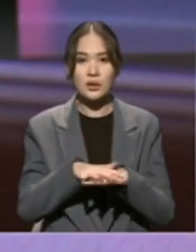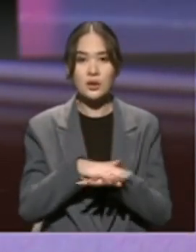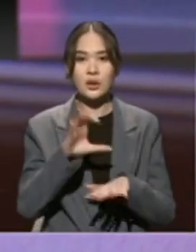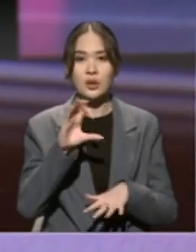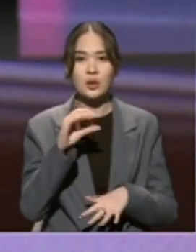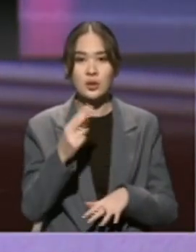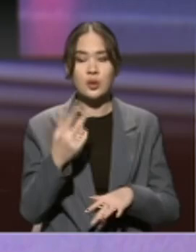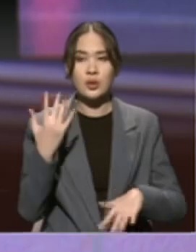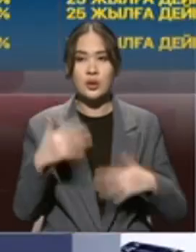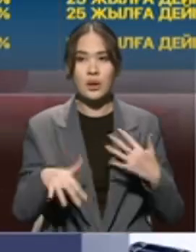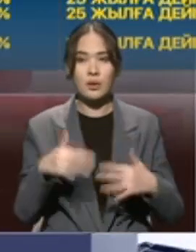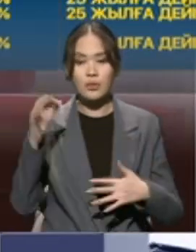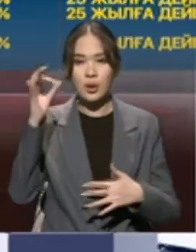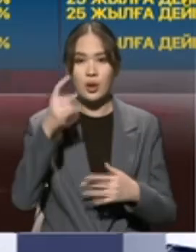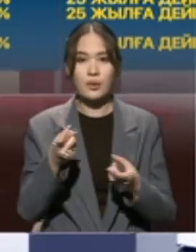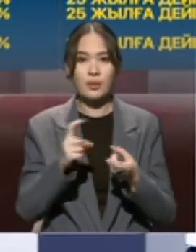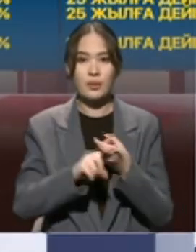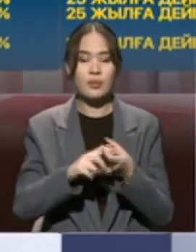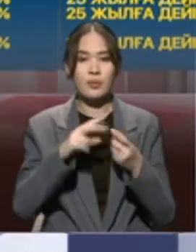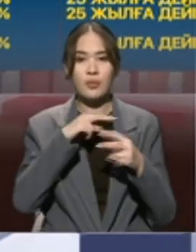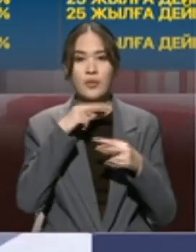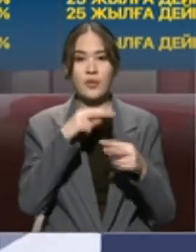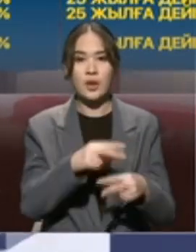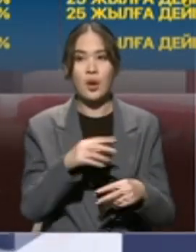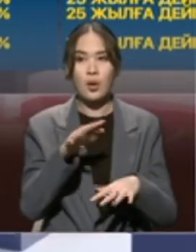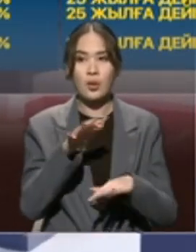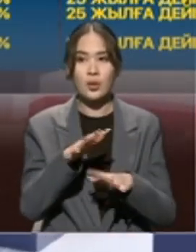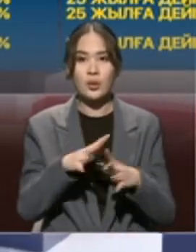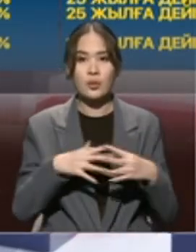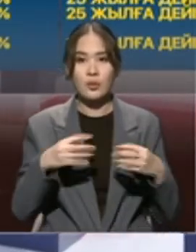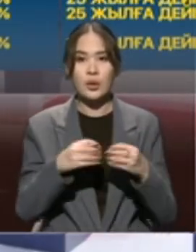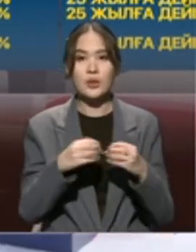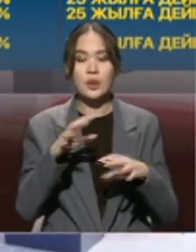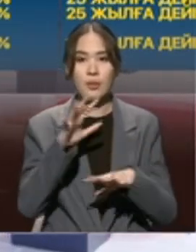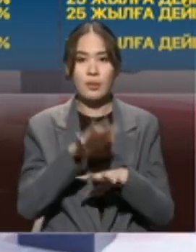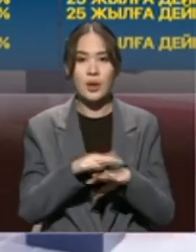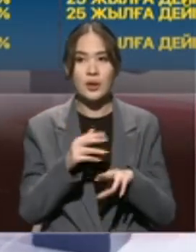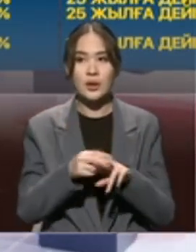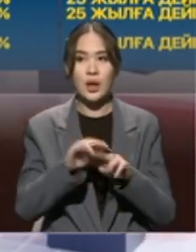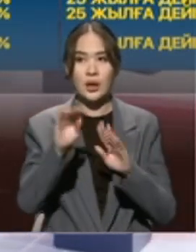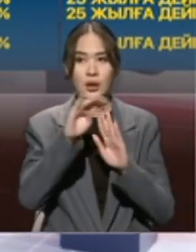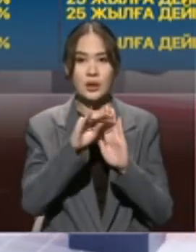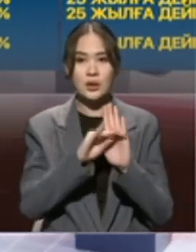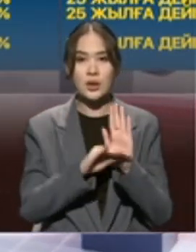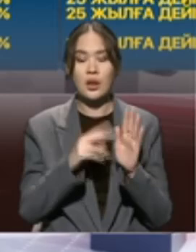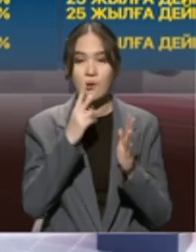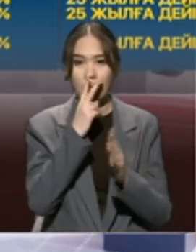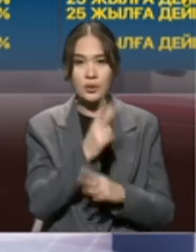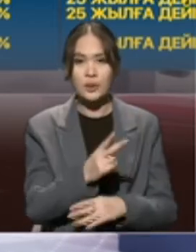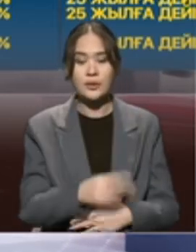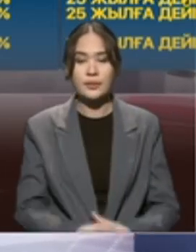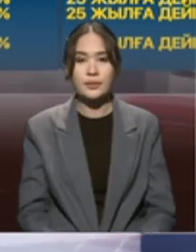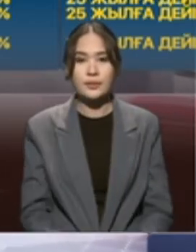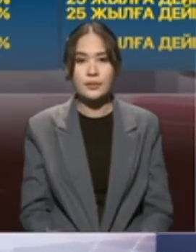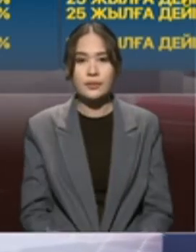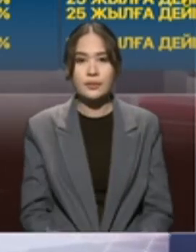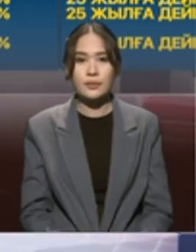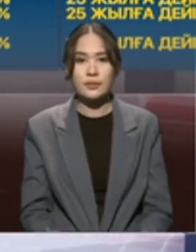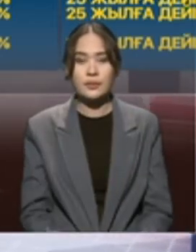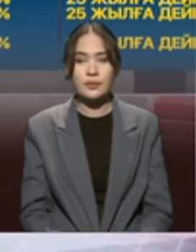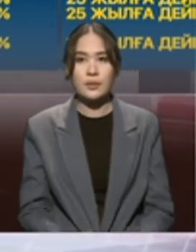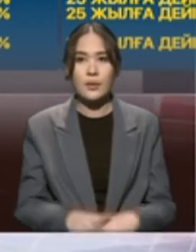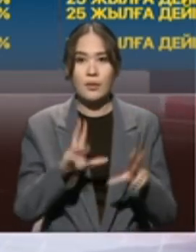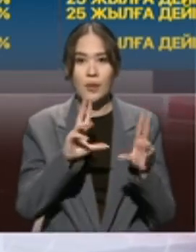әлеуметтік осал топтарына қарай негізделу. Отбасы банктің түпкі мақсаты жаңадан да кестеде көрсетіп жатыр. Сонда да көп емес па проценті?